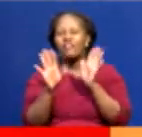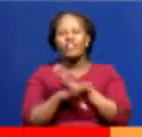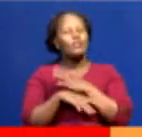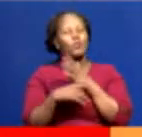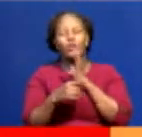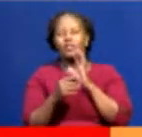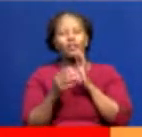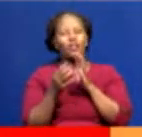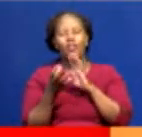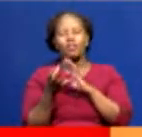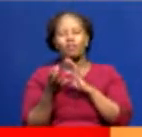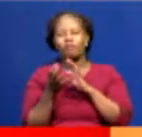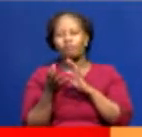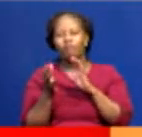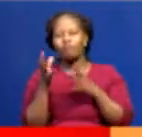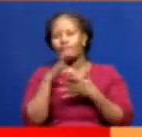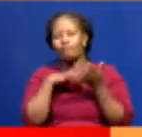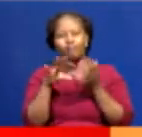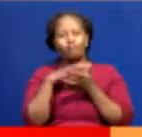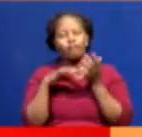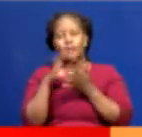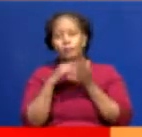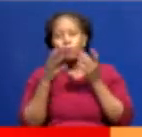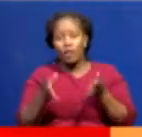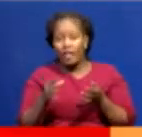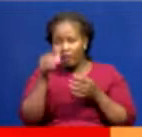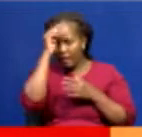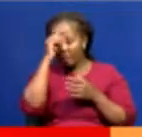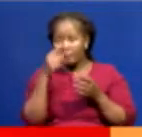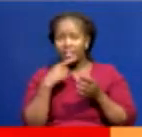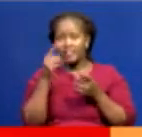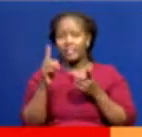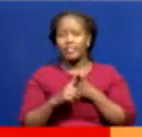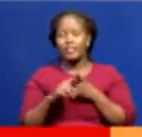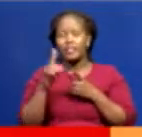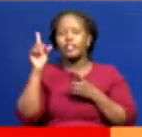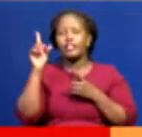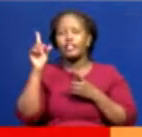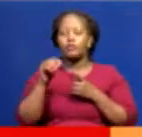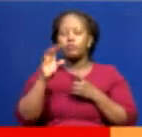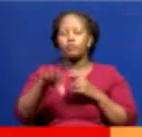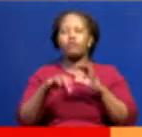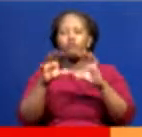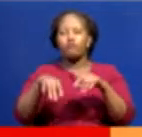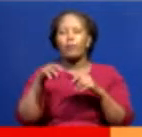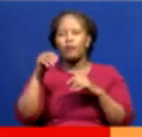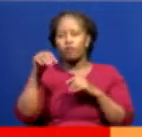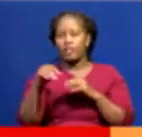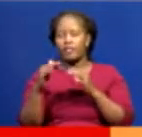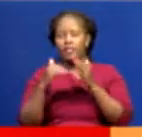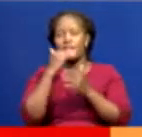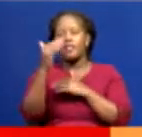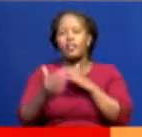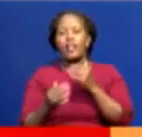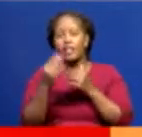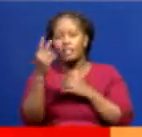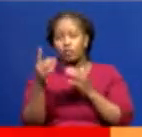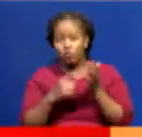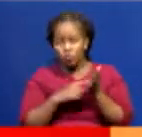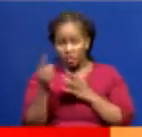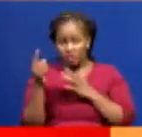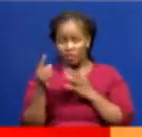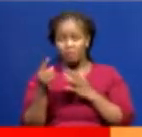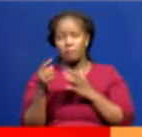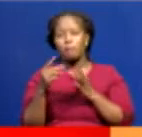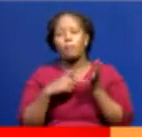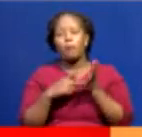kama saa hizi serikali imesema bei ya mbolea wiki mbili ambazo zinakuja kwa majaliwa, bei ya mbolea itatoka